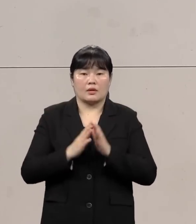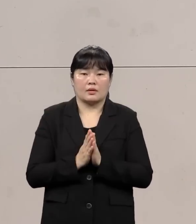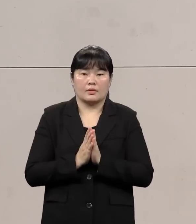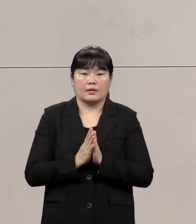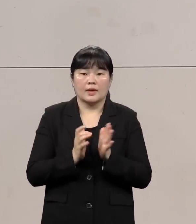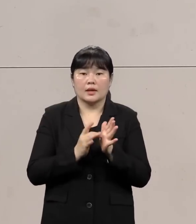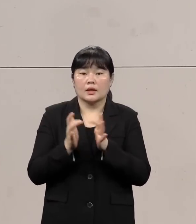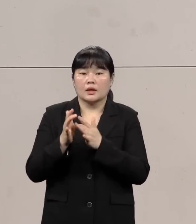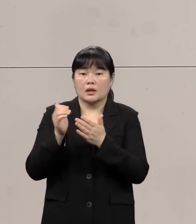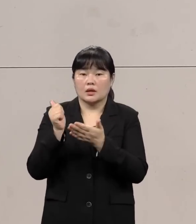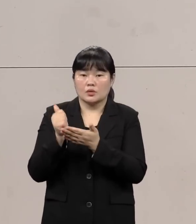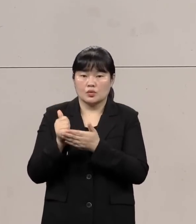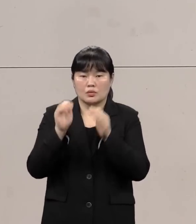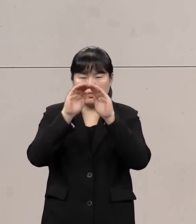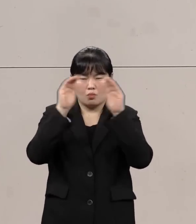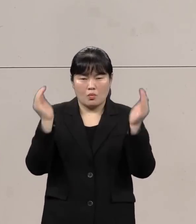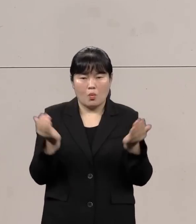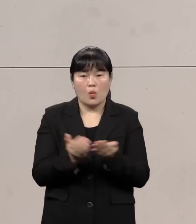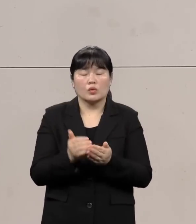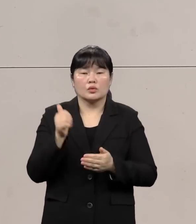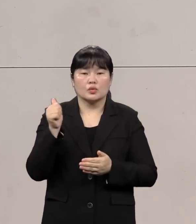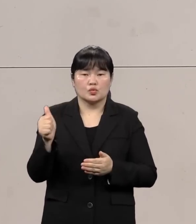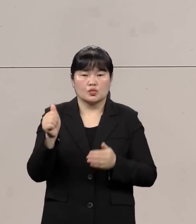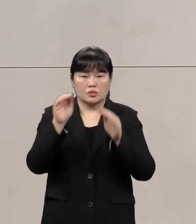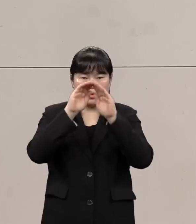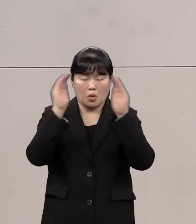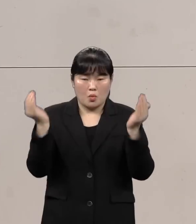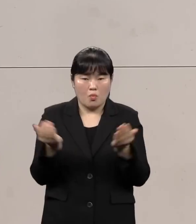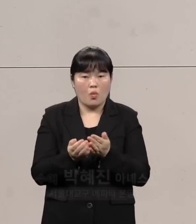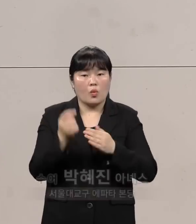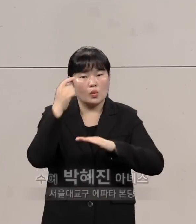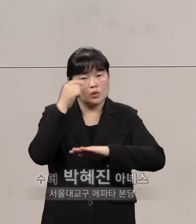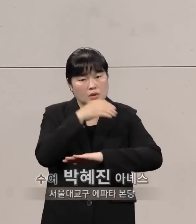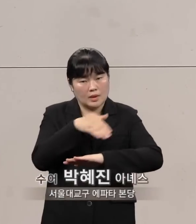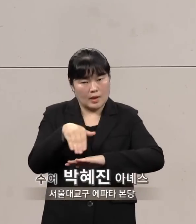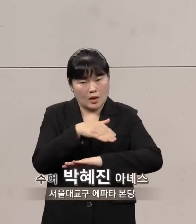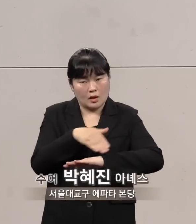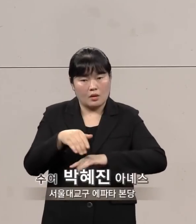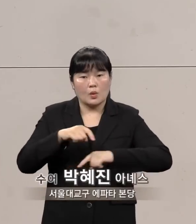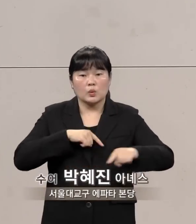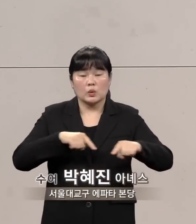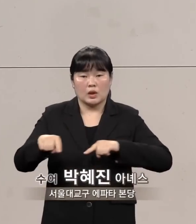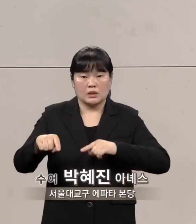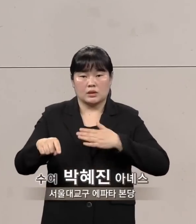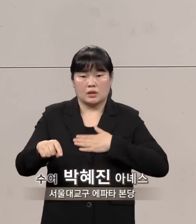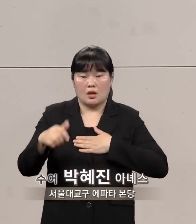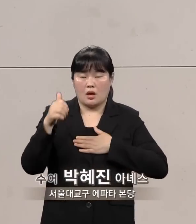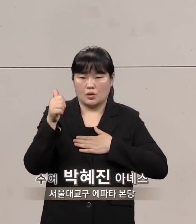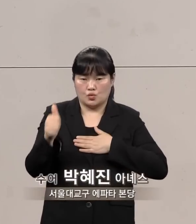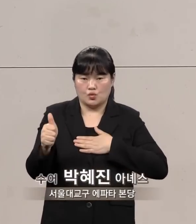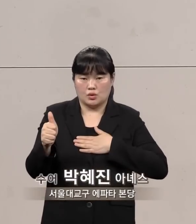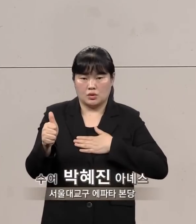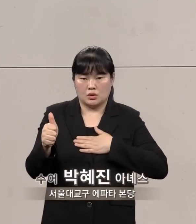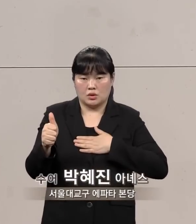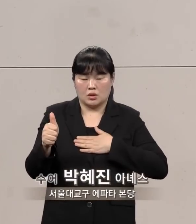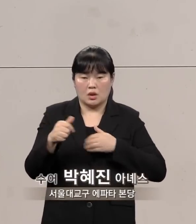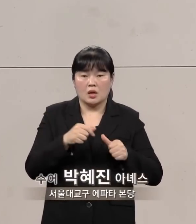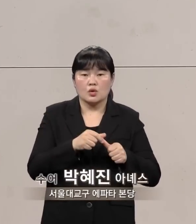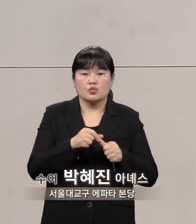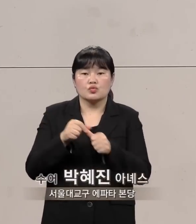자연의 섭리자임을 고백함은 물론 한 해를 마감하면서 나에게